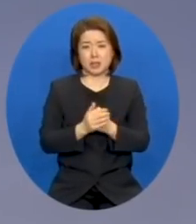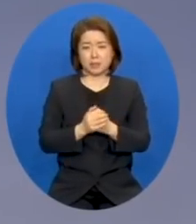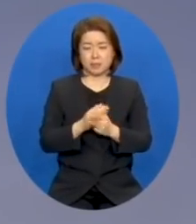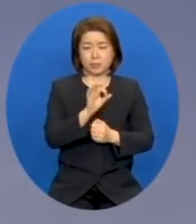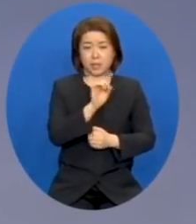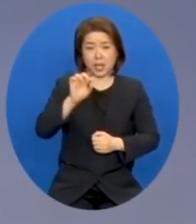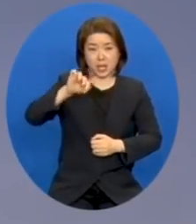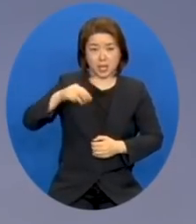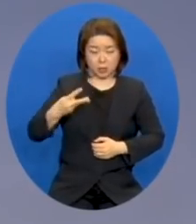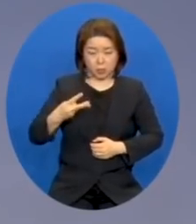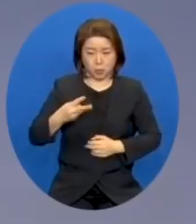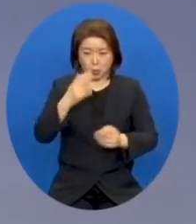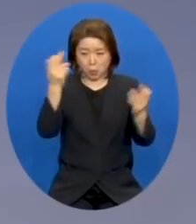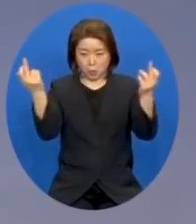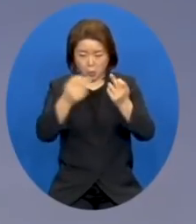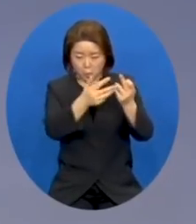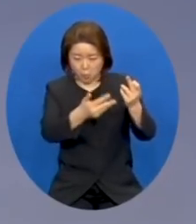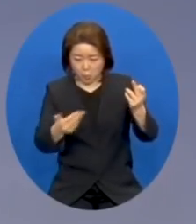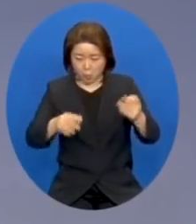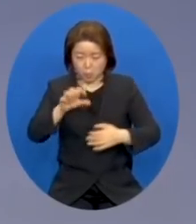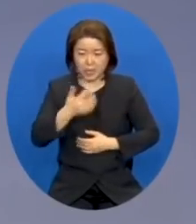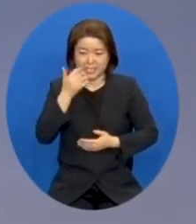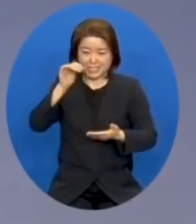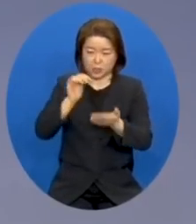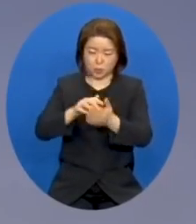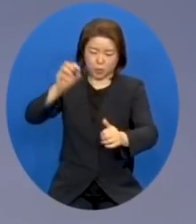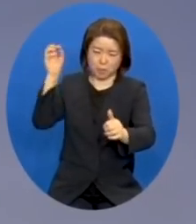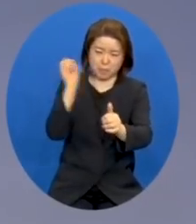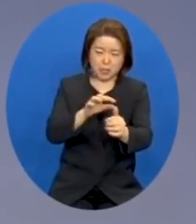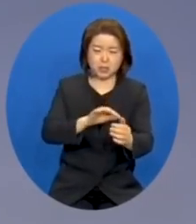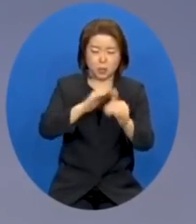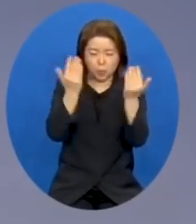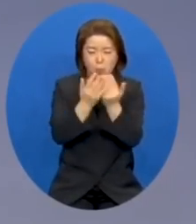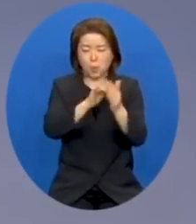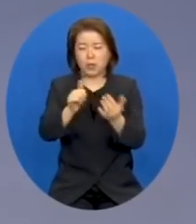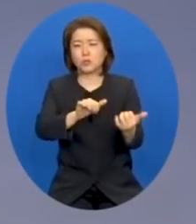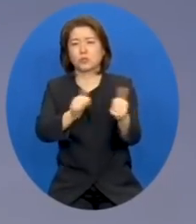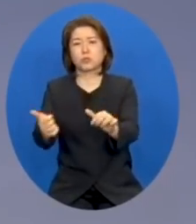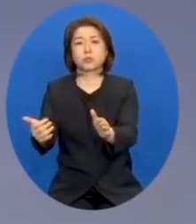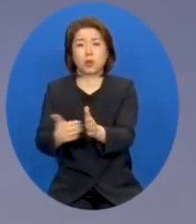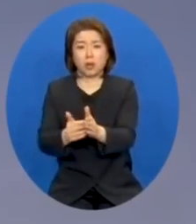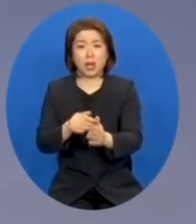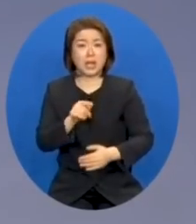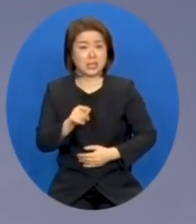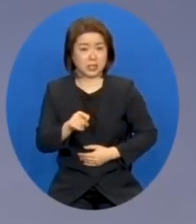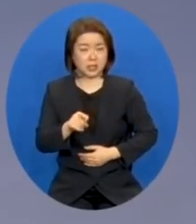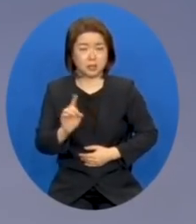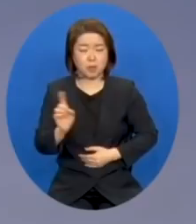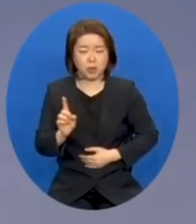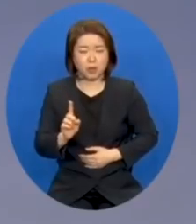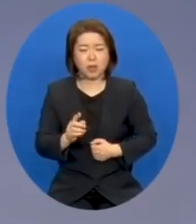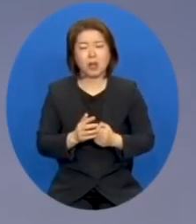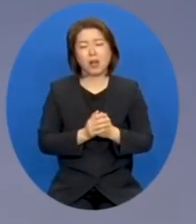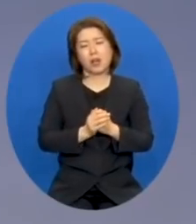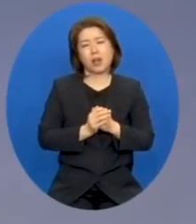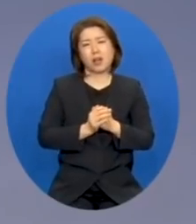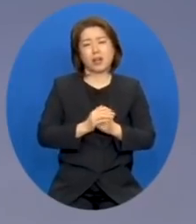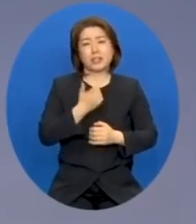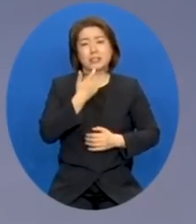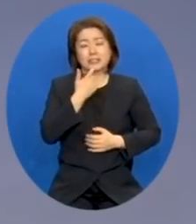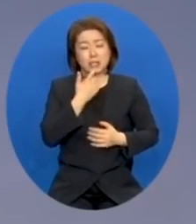골짜기에서 도래 맞아 온 가족이 다 죽었습니다 그가 바로 유다 지파 사람